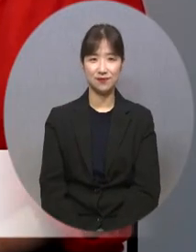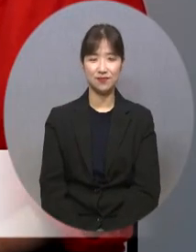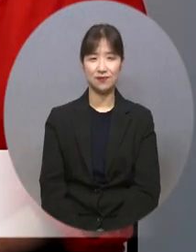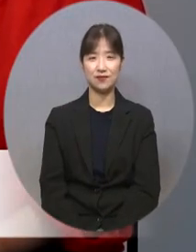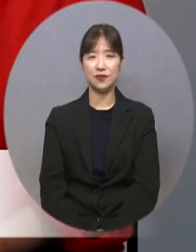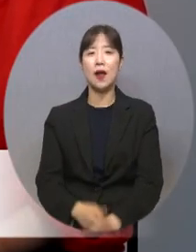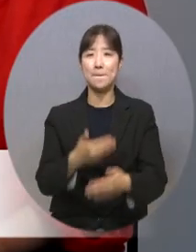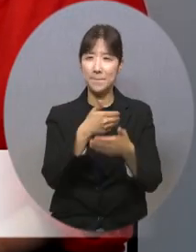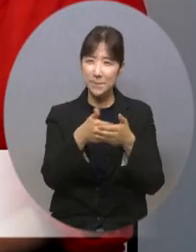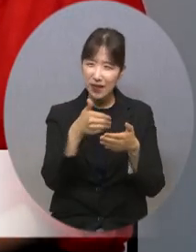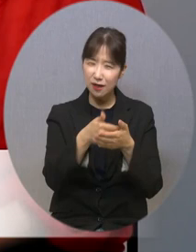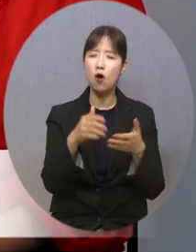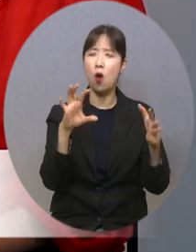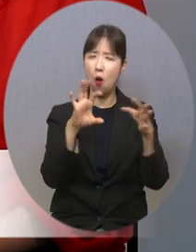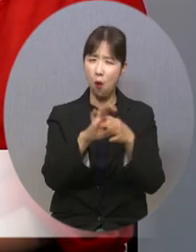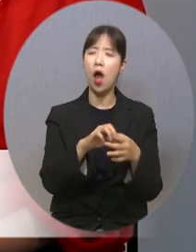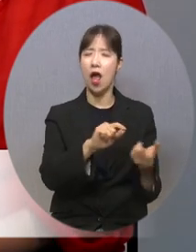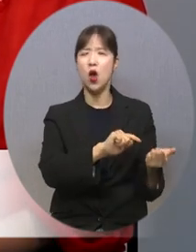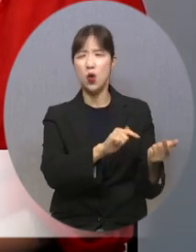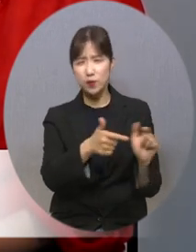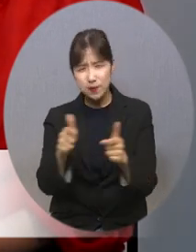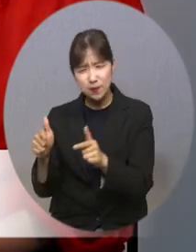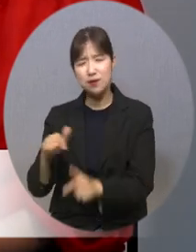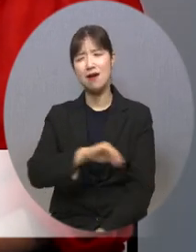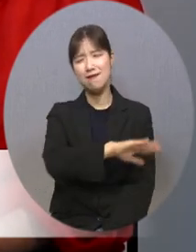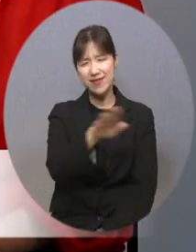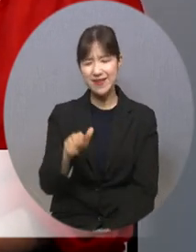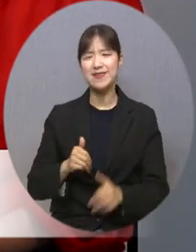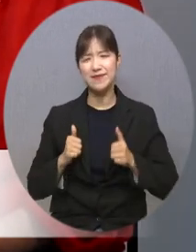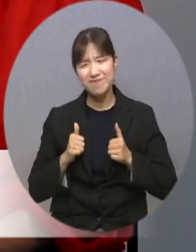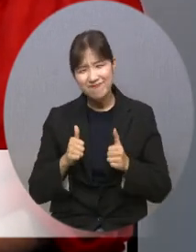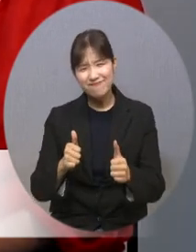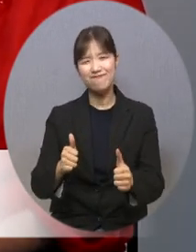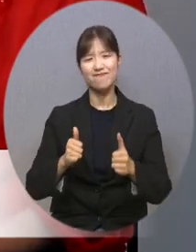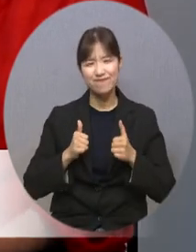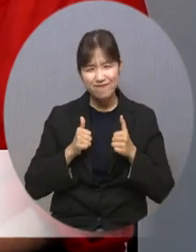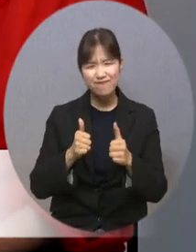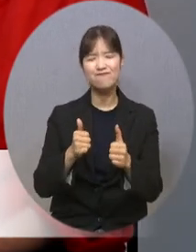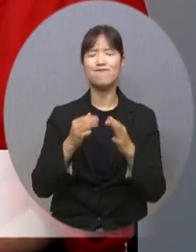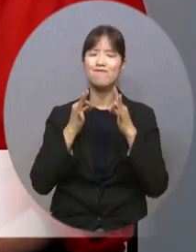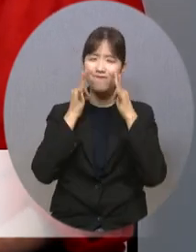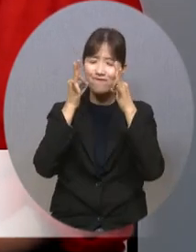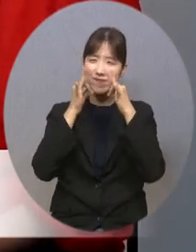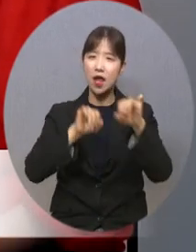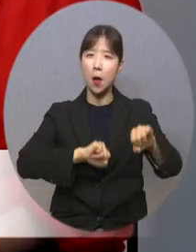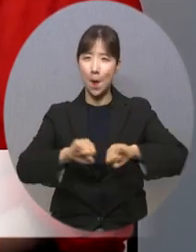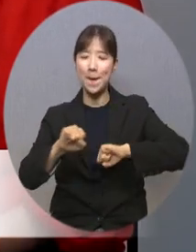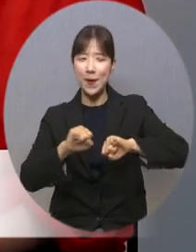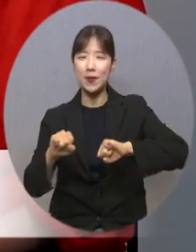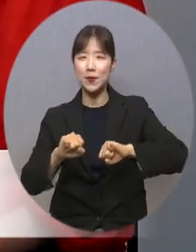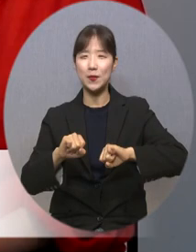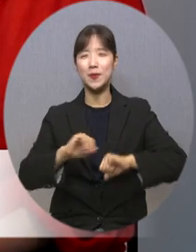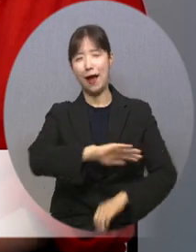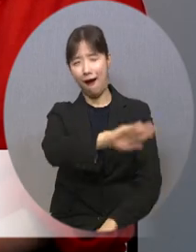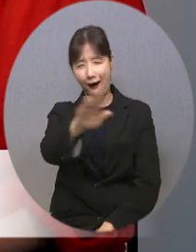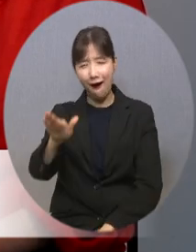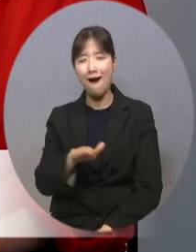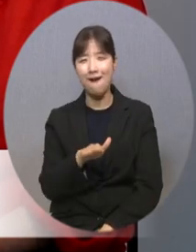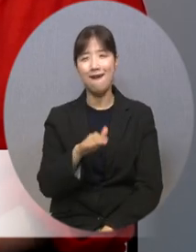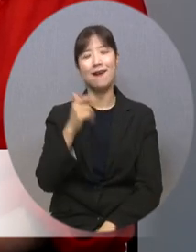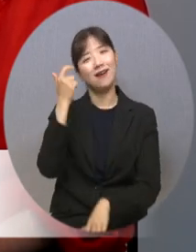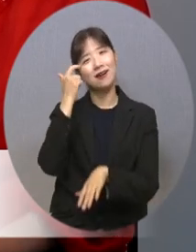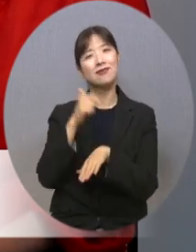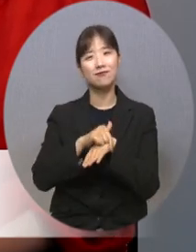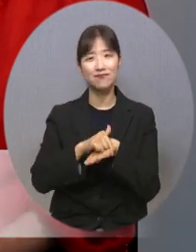해안나 모든 방면에서 정말 열심히 하고 미술 활동이나 그의 모든 미술에 관련된 활동을